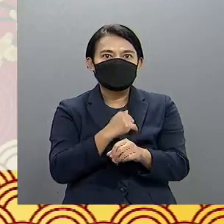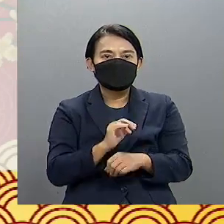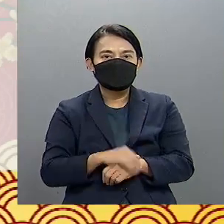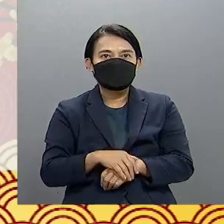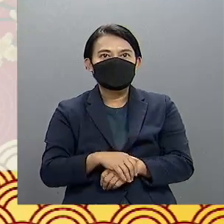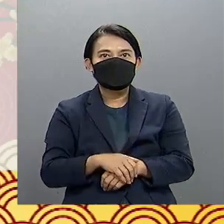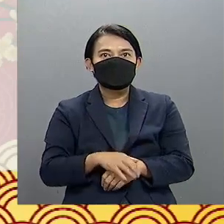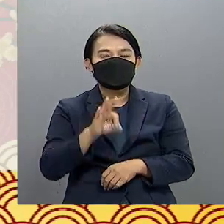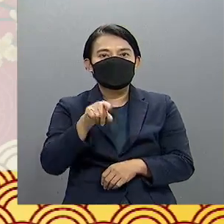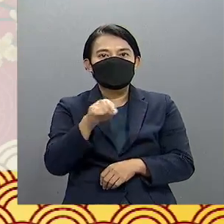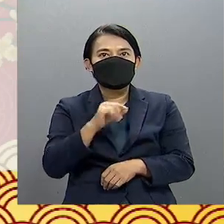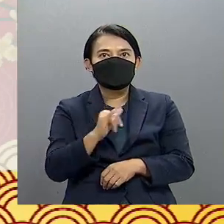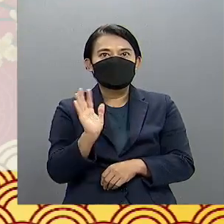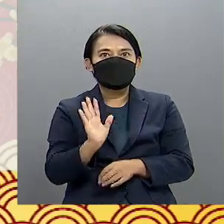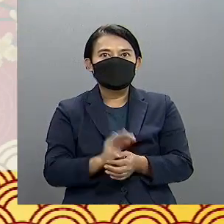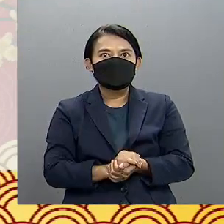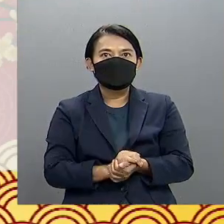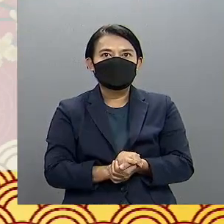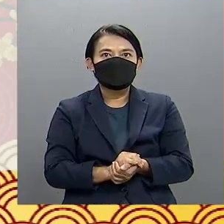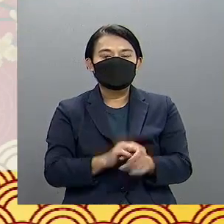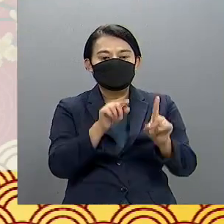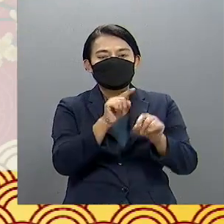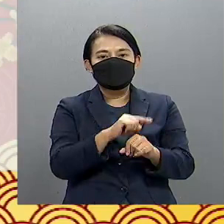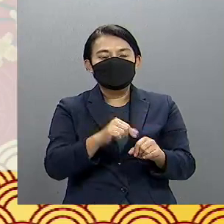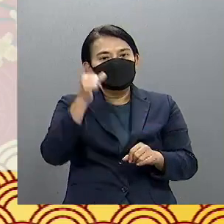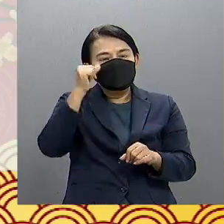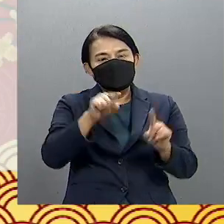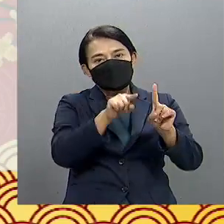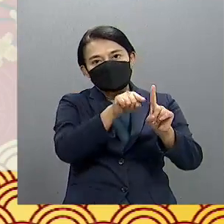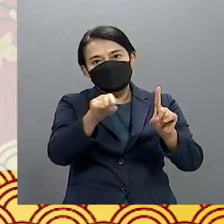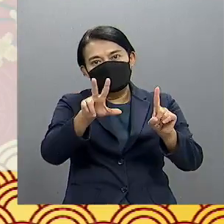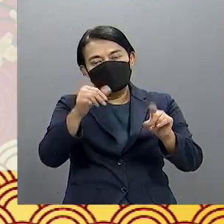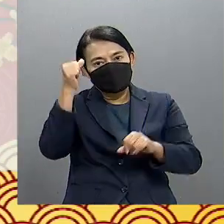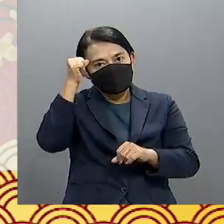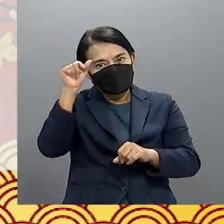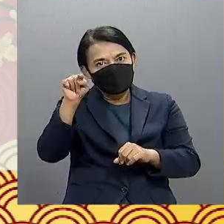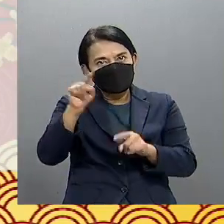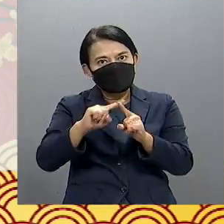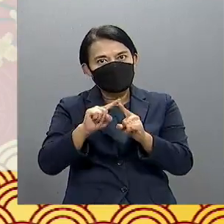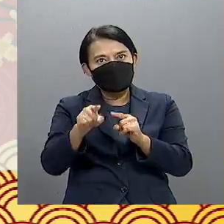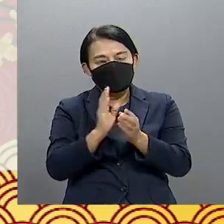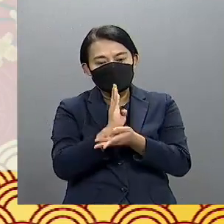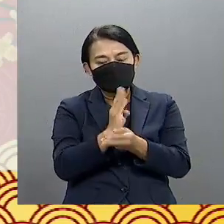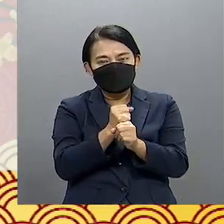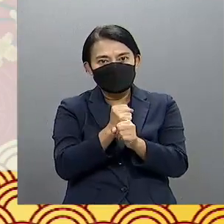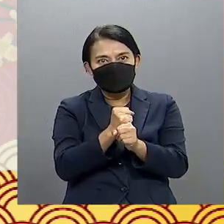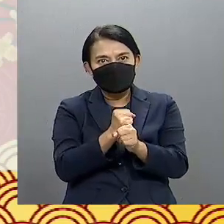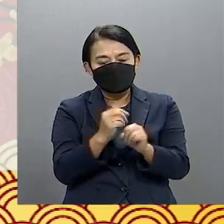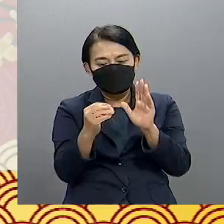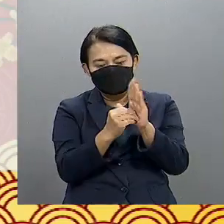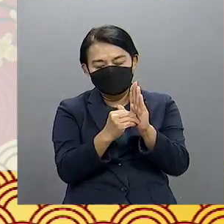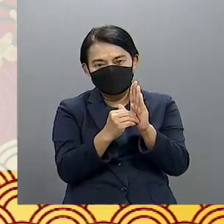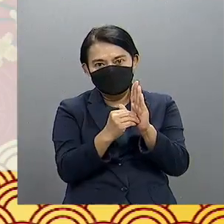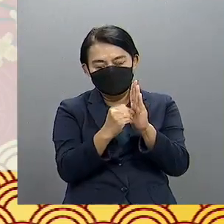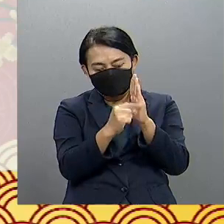วลา 1-3 วันในการเดินทางไปทำบุญพื้นที่ยอดนิยมก็อยู่ในกรุงเทพปริมณฑลแล้วก็ภาคใต้โดยเฉพาะที่ภู